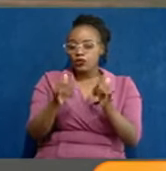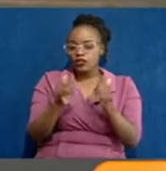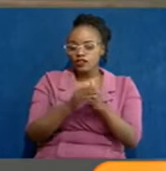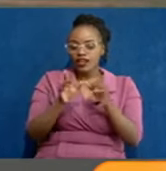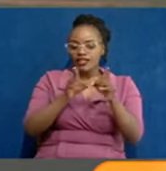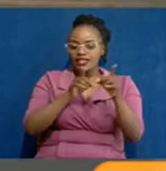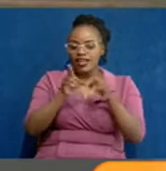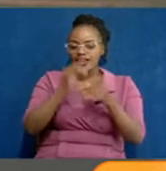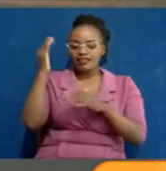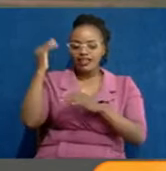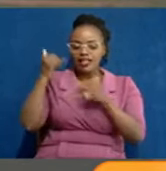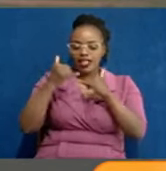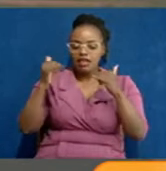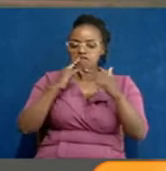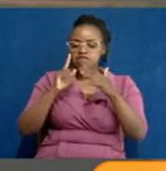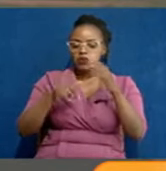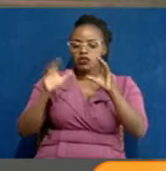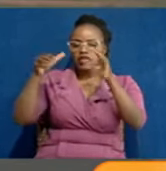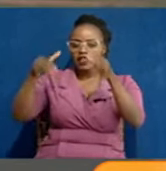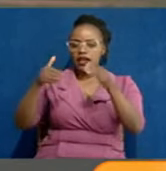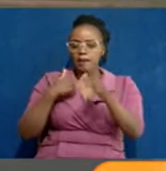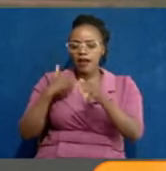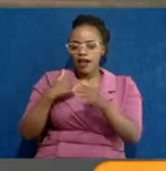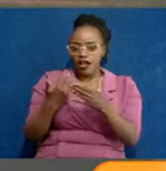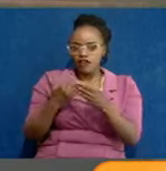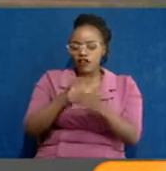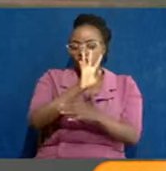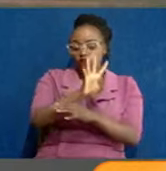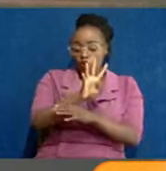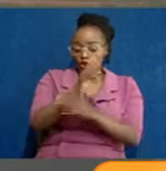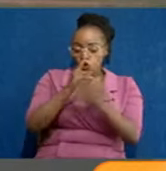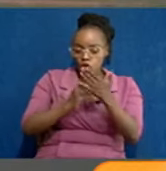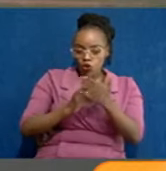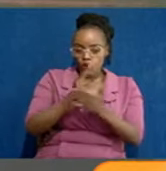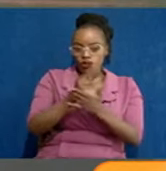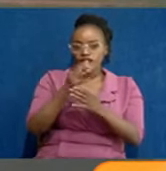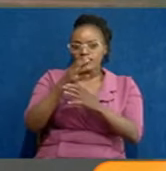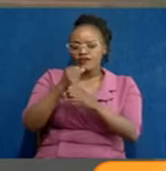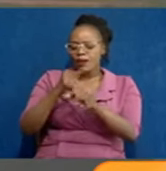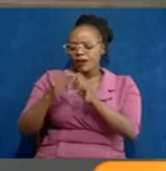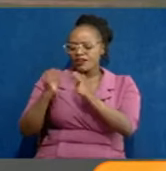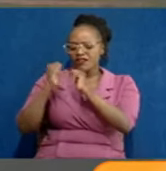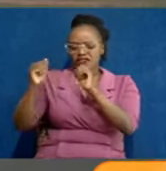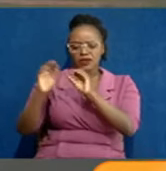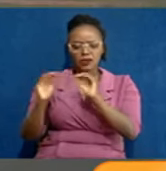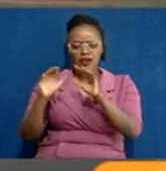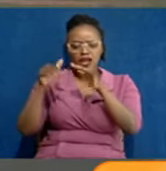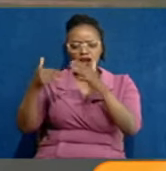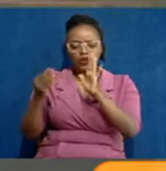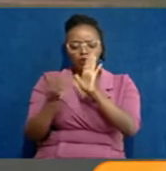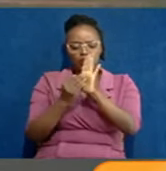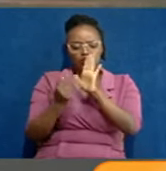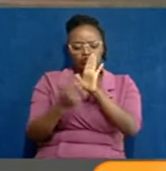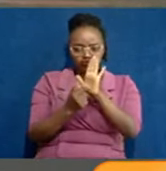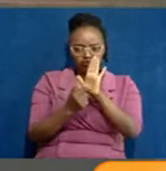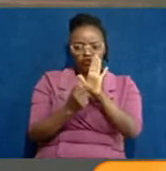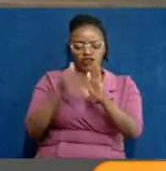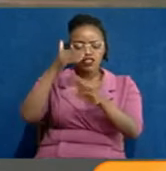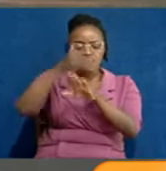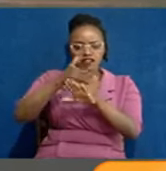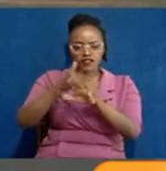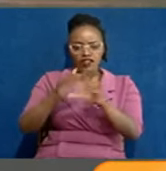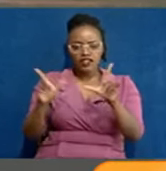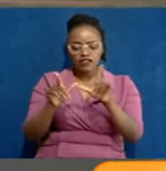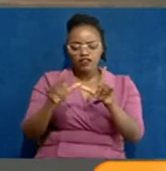Direct Line imesema kwamba kampuni hiyo ina washirika wanne halisi na wala sio 15 kama inavyoashiria cheti ghushi